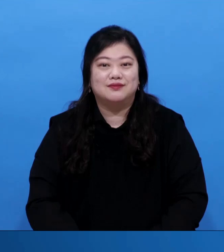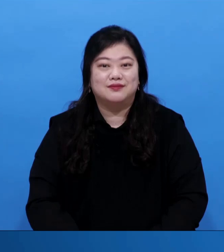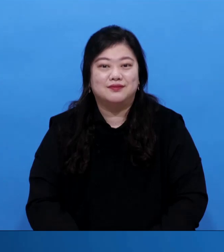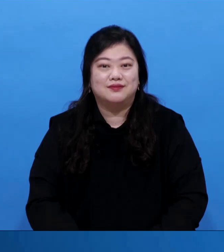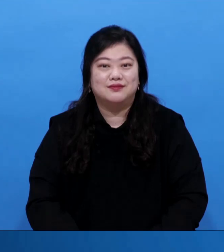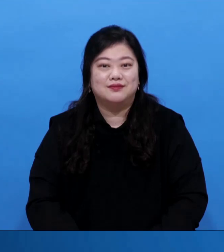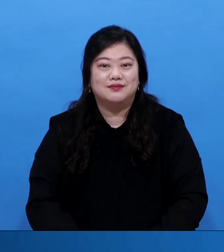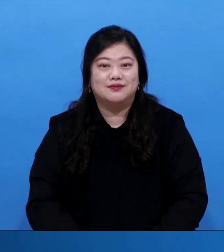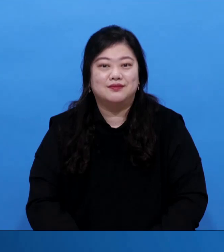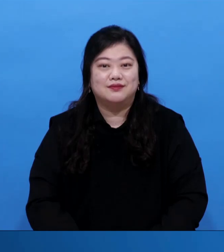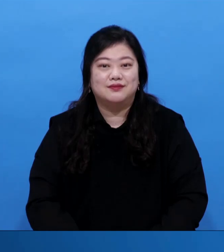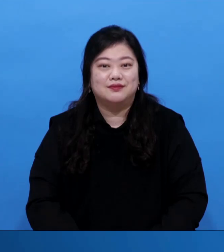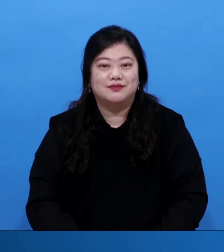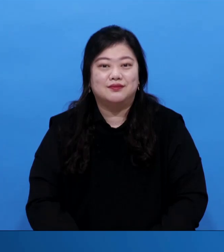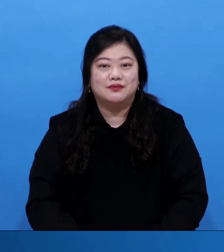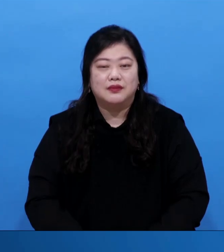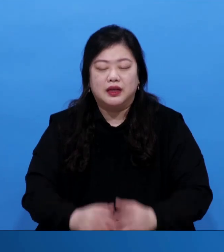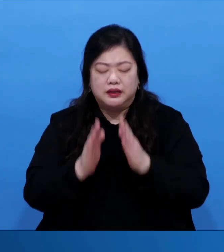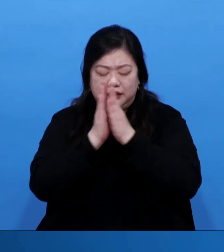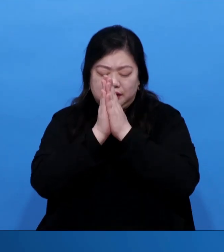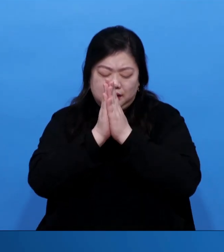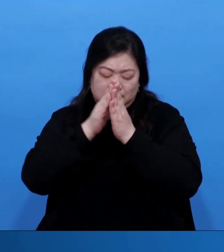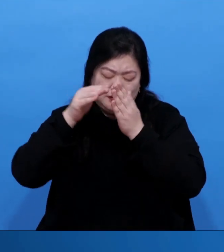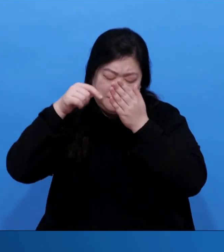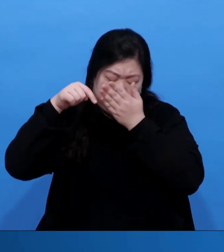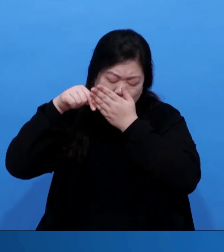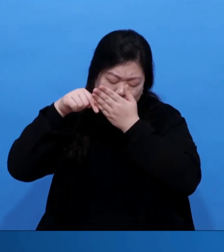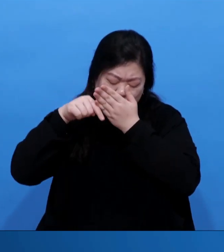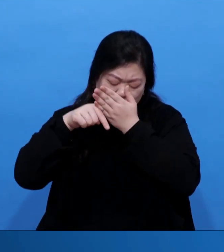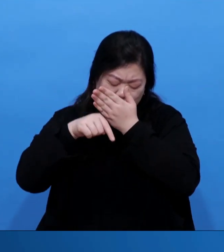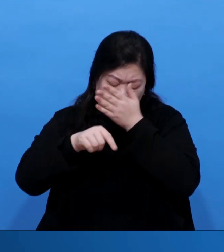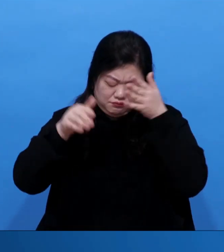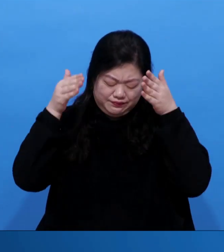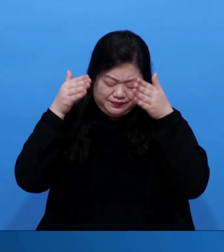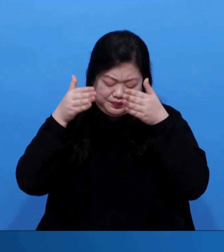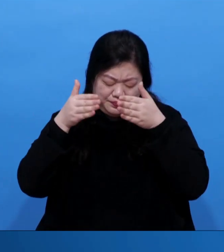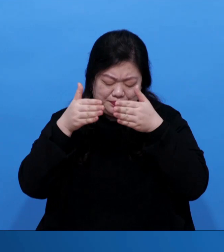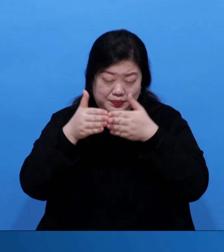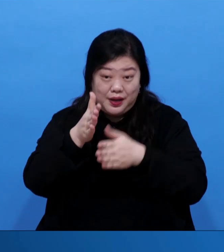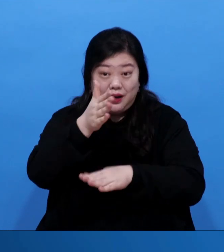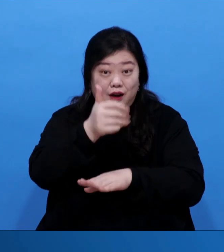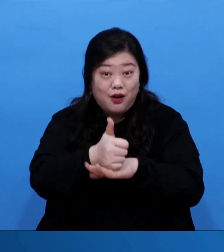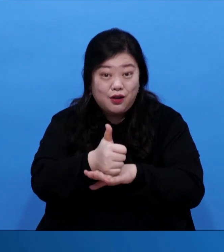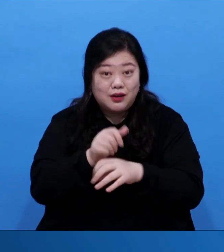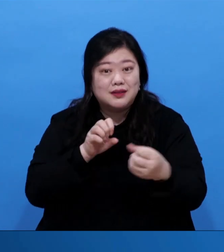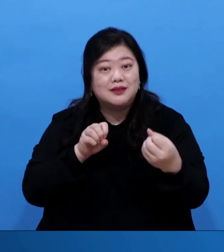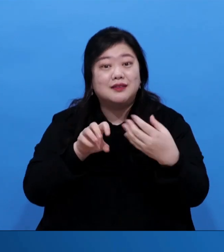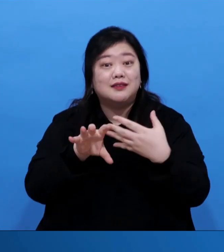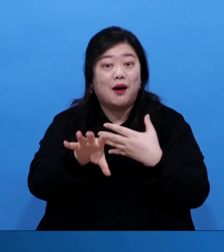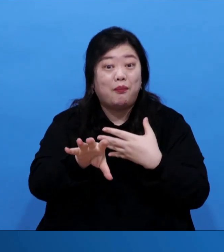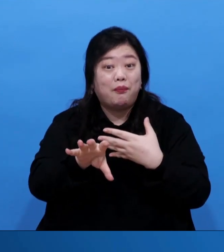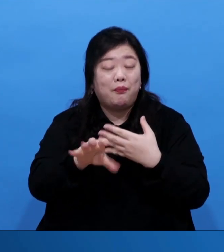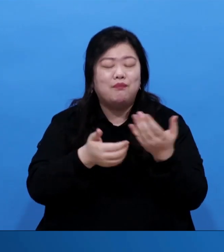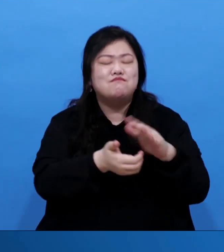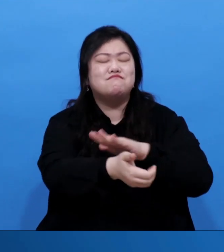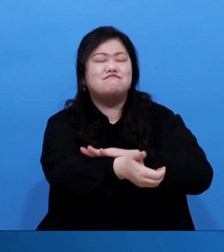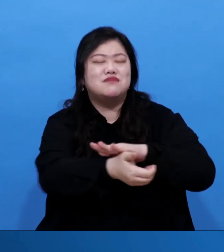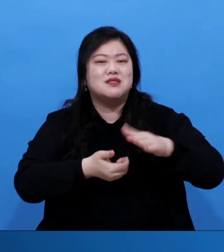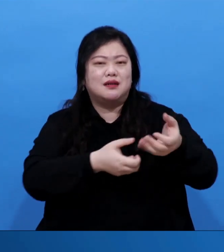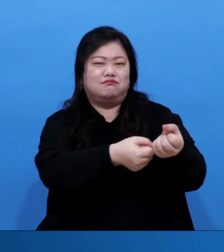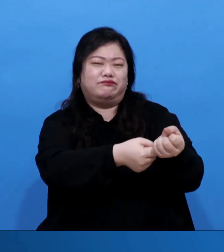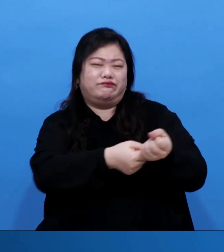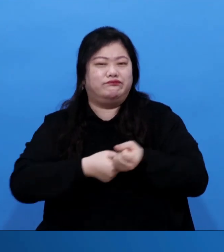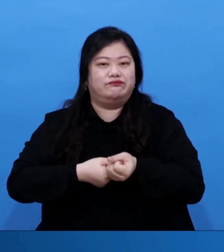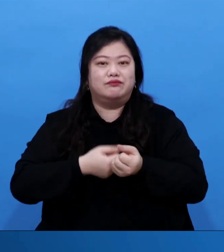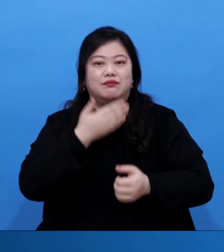반드시 미리 응답 받아요. Then absolutely answers come in advance. 오늘 1장 6절 7절에